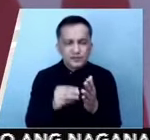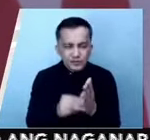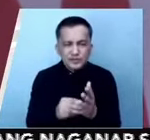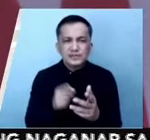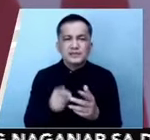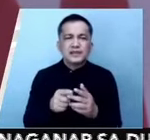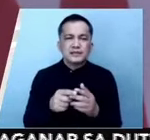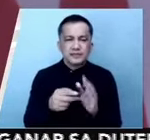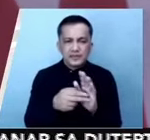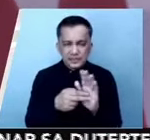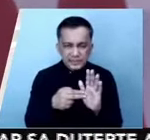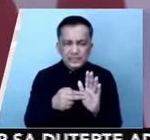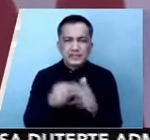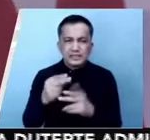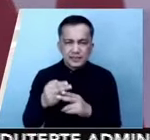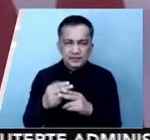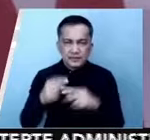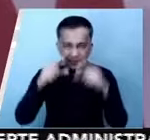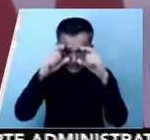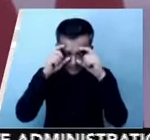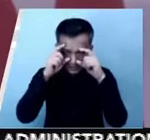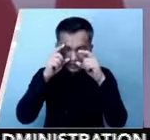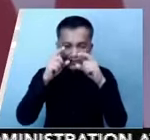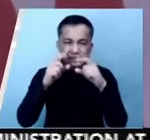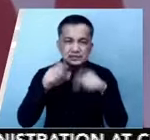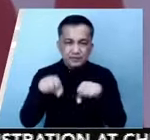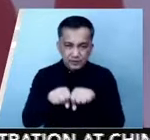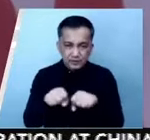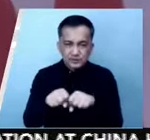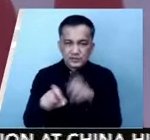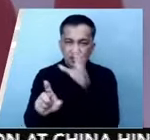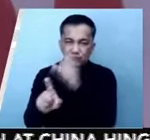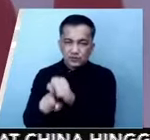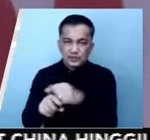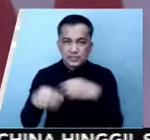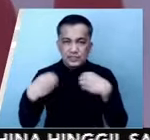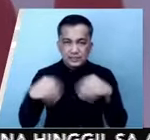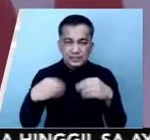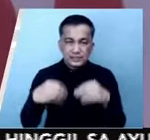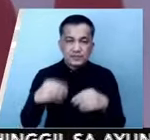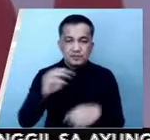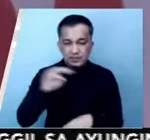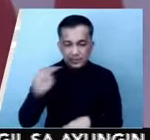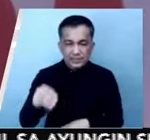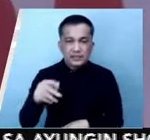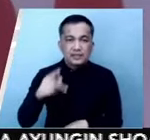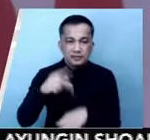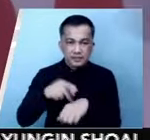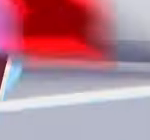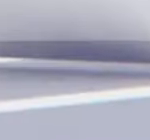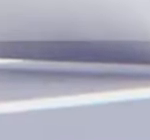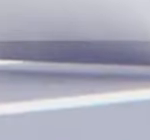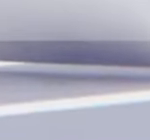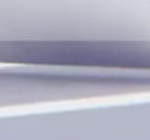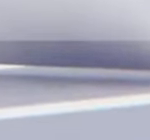at sapatos na nasamsam sa ilang tindahan sa Maynila at Paranaque. Nakatutok si John